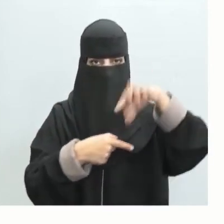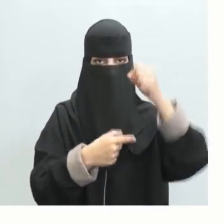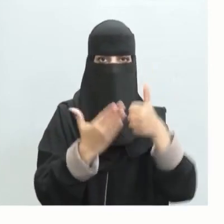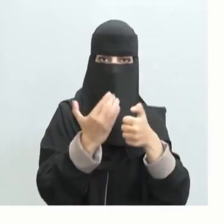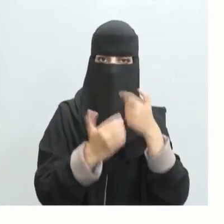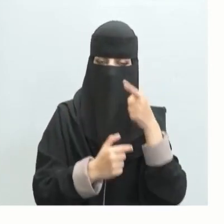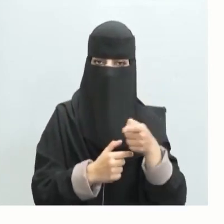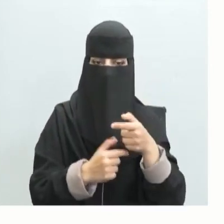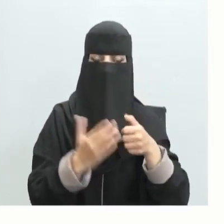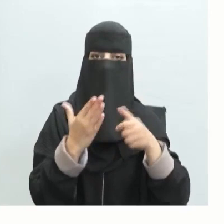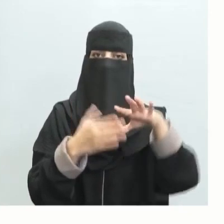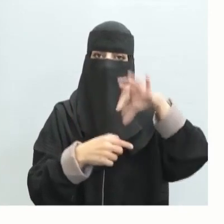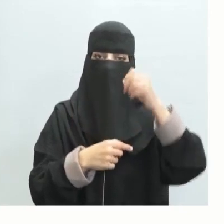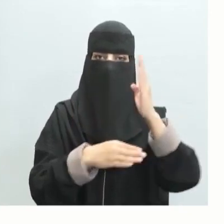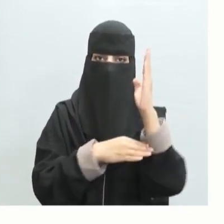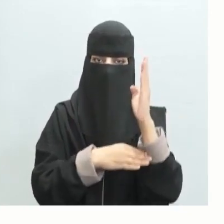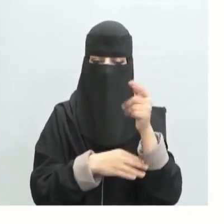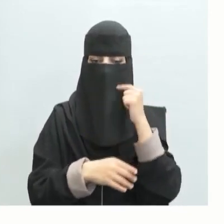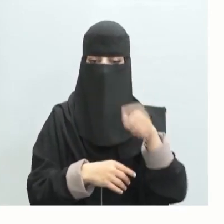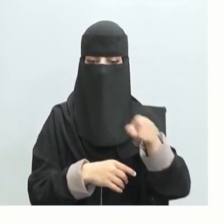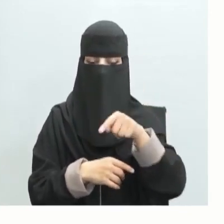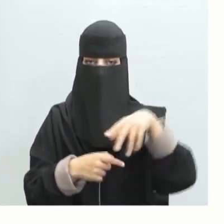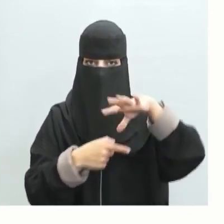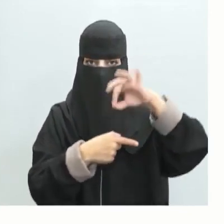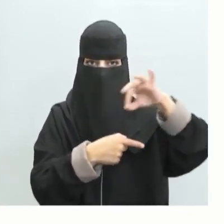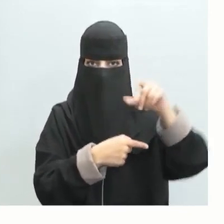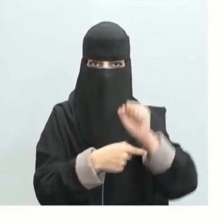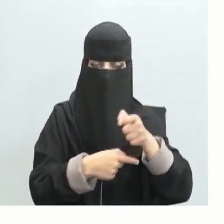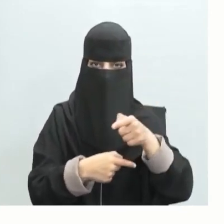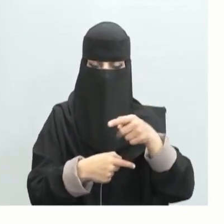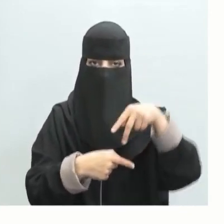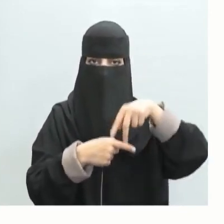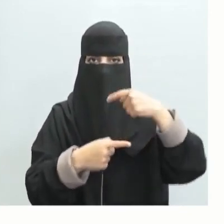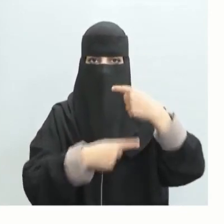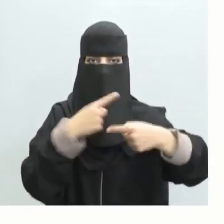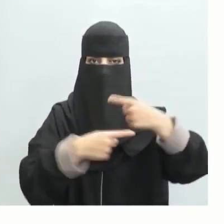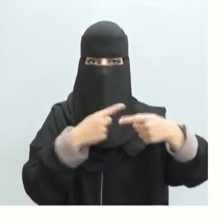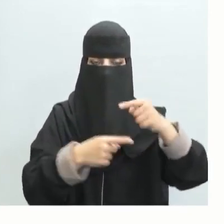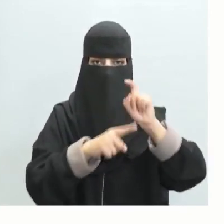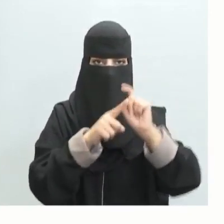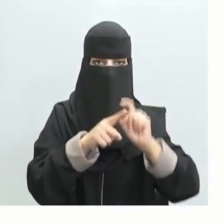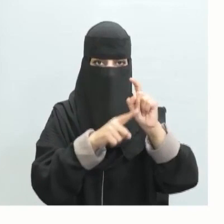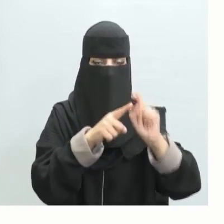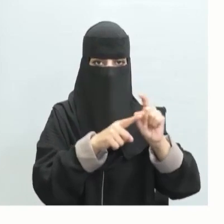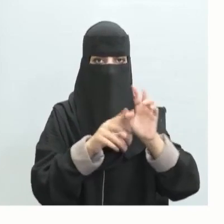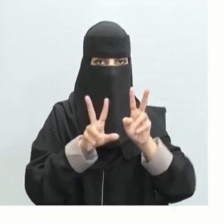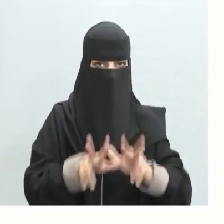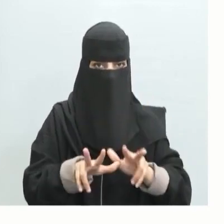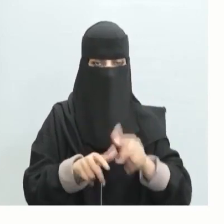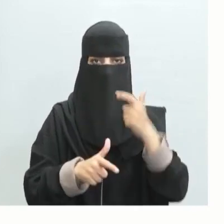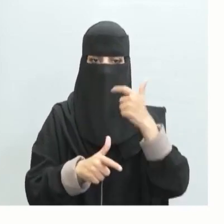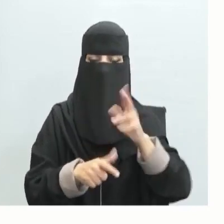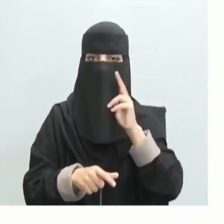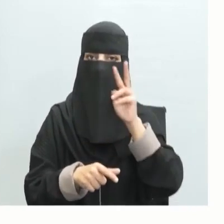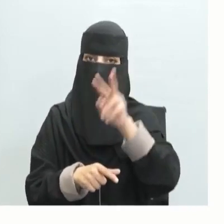60 وزاويه قائمه طبعا هذه مثلثات يعني دائما تكون النسب بين اضلاعها ثابته وراح